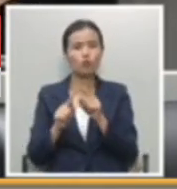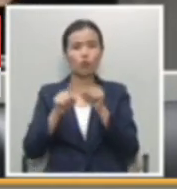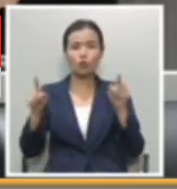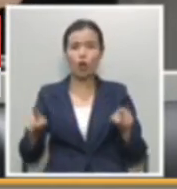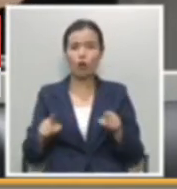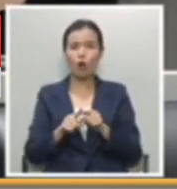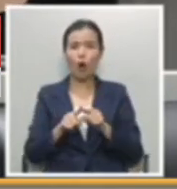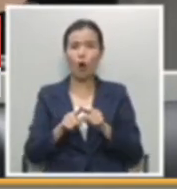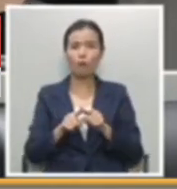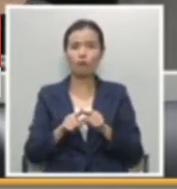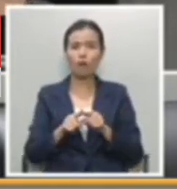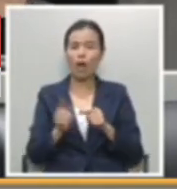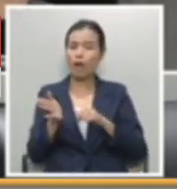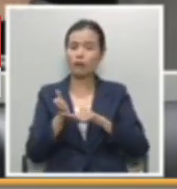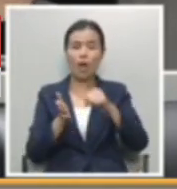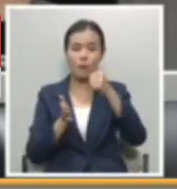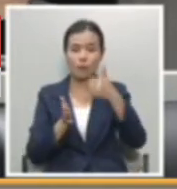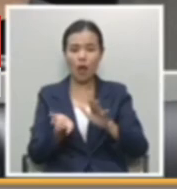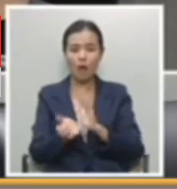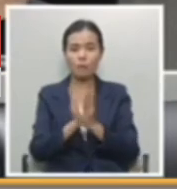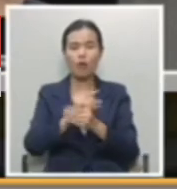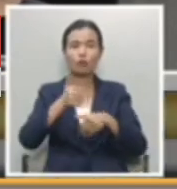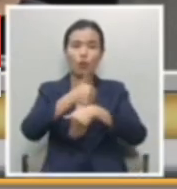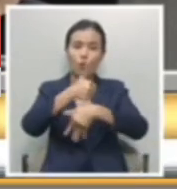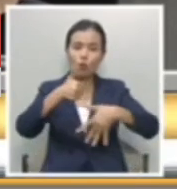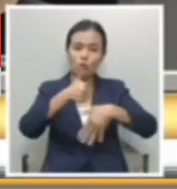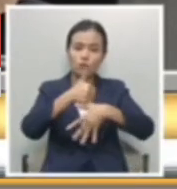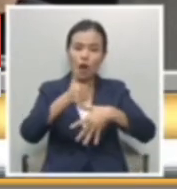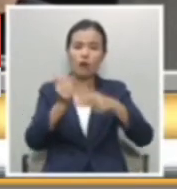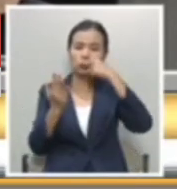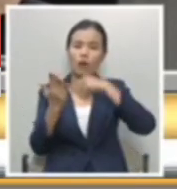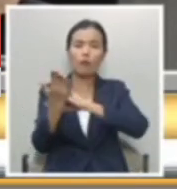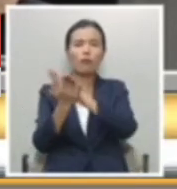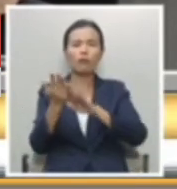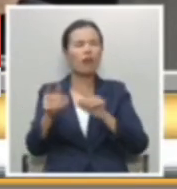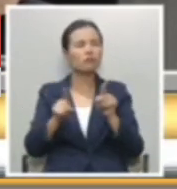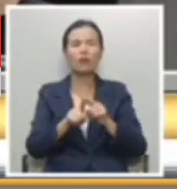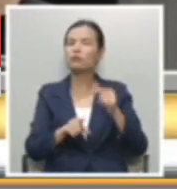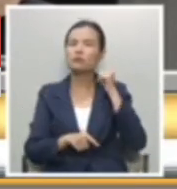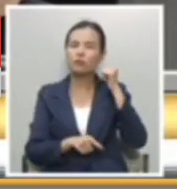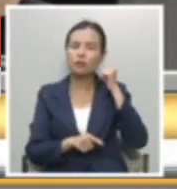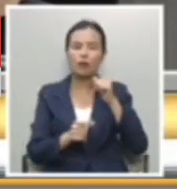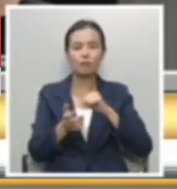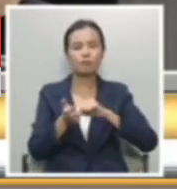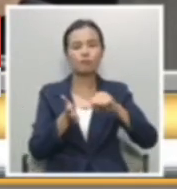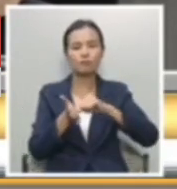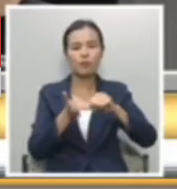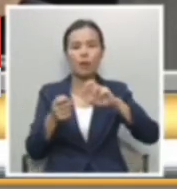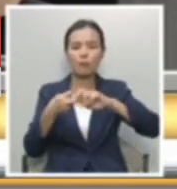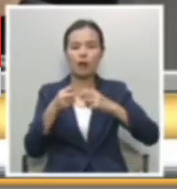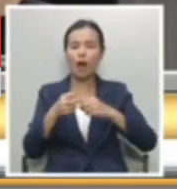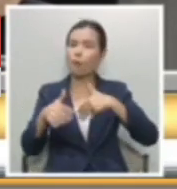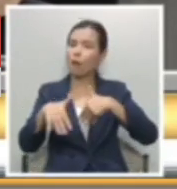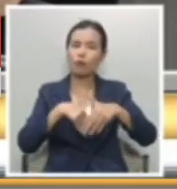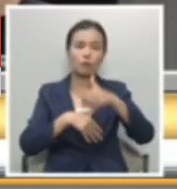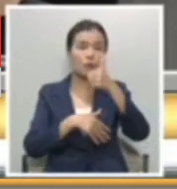นี้ไม่ได้โครงสร้างของประเทศก็จะตกอยู่ในกรอบวังวนเดิมๆที่ไม่สามารถแก้ไขปัญหาให้กับพี่น้องประชาชน